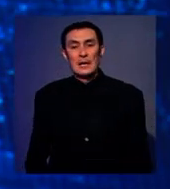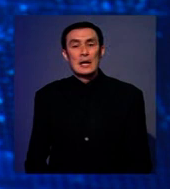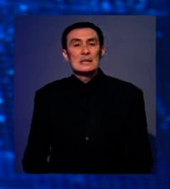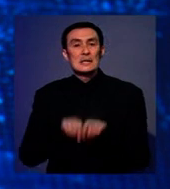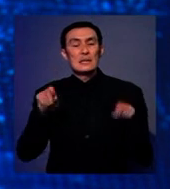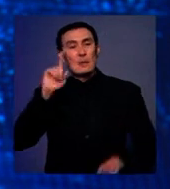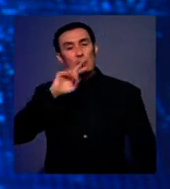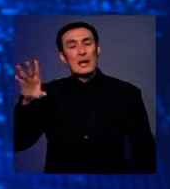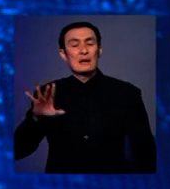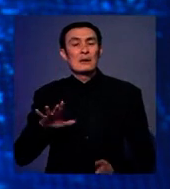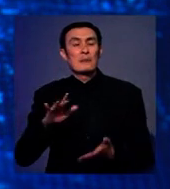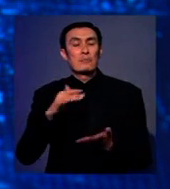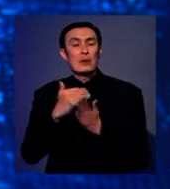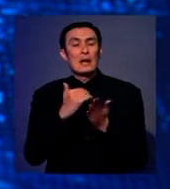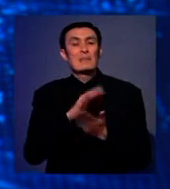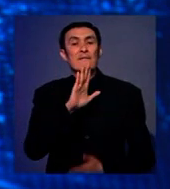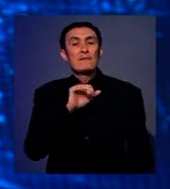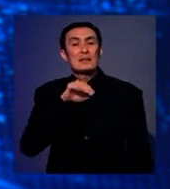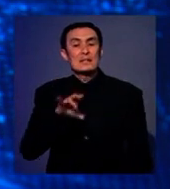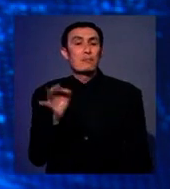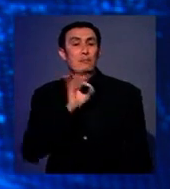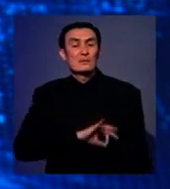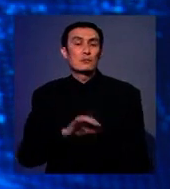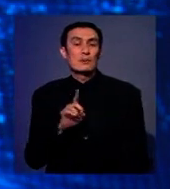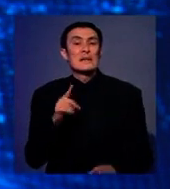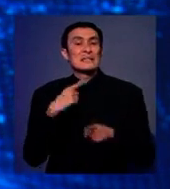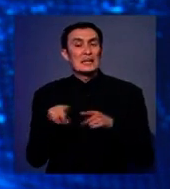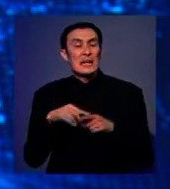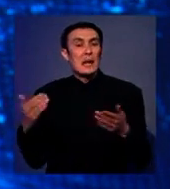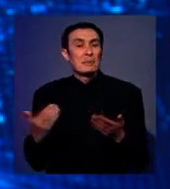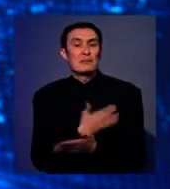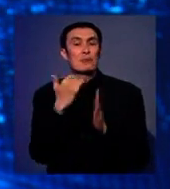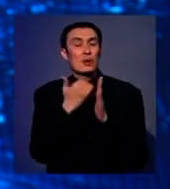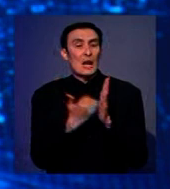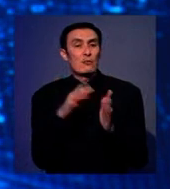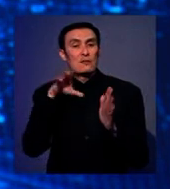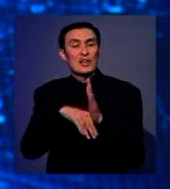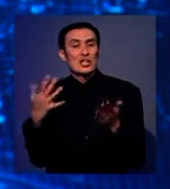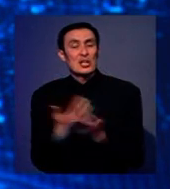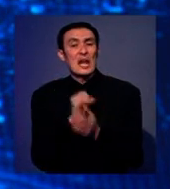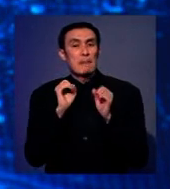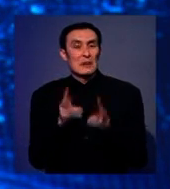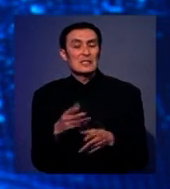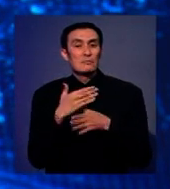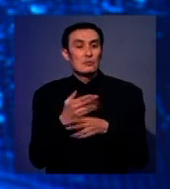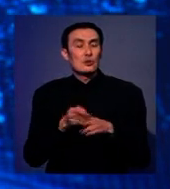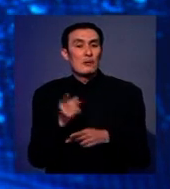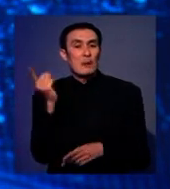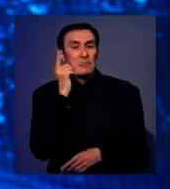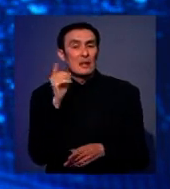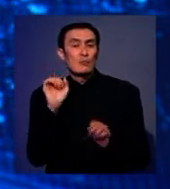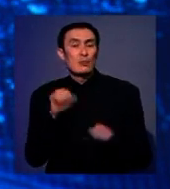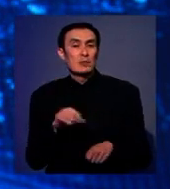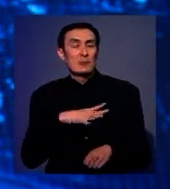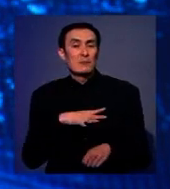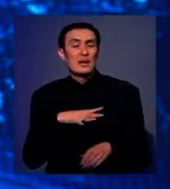Создатели популярного мессенджера WhatsApp призвали пользователей как можно скорее обновить программу. В ней нашли уязвимость, с помощью которой на мобильные